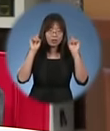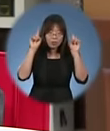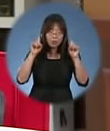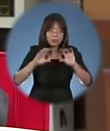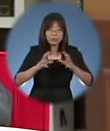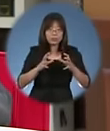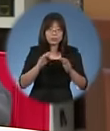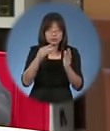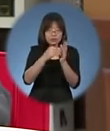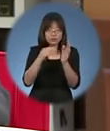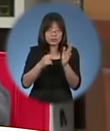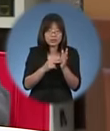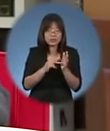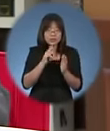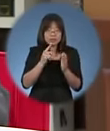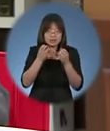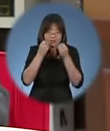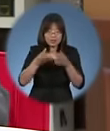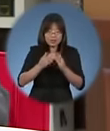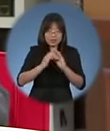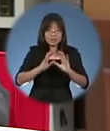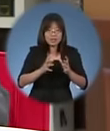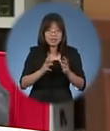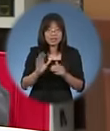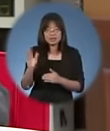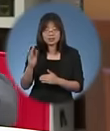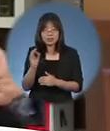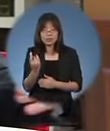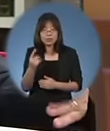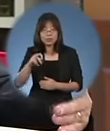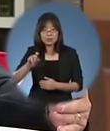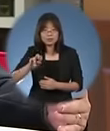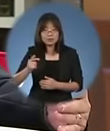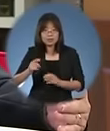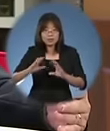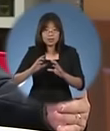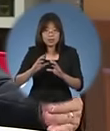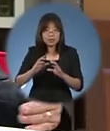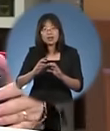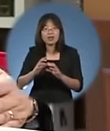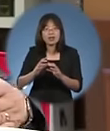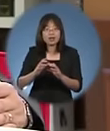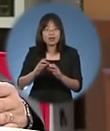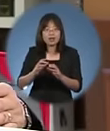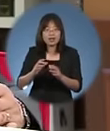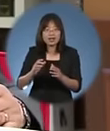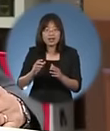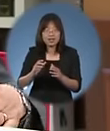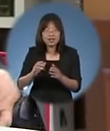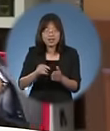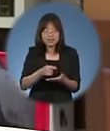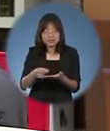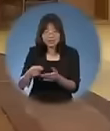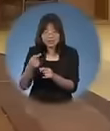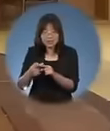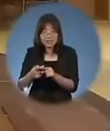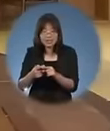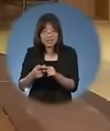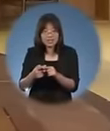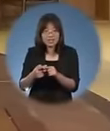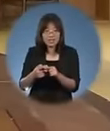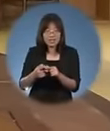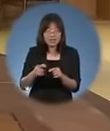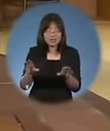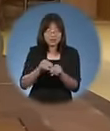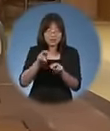국가들. 네. 그다음에 최근에 오스만 제국을 다루다가 이 자리를 받는 바람에 지금 중단한 상태죠. 그 공부를 다 언제 하세요,